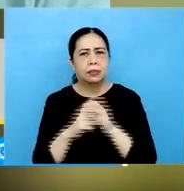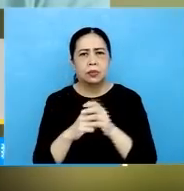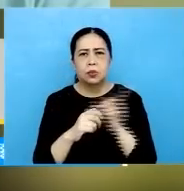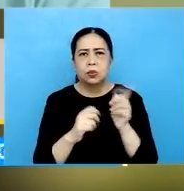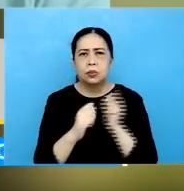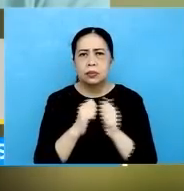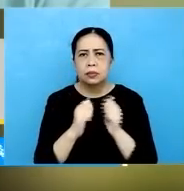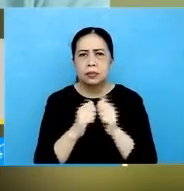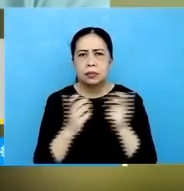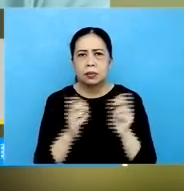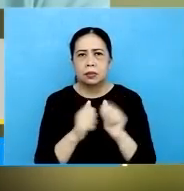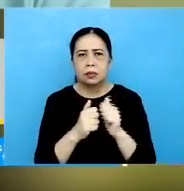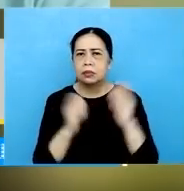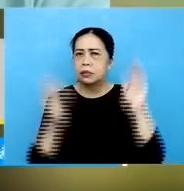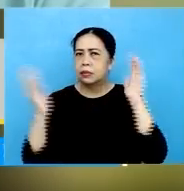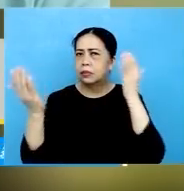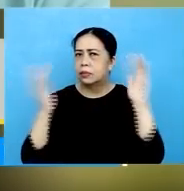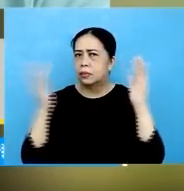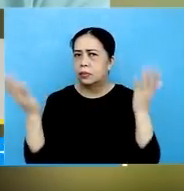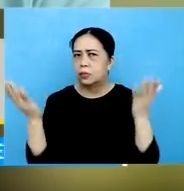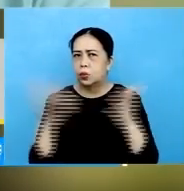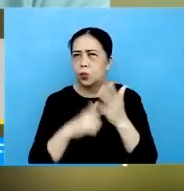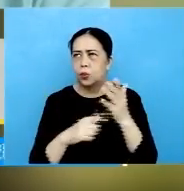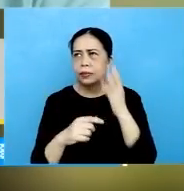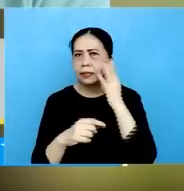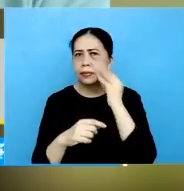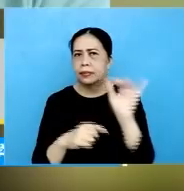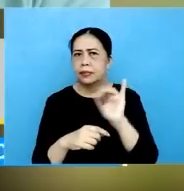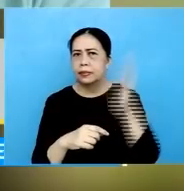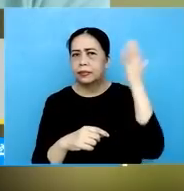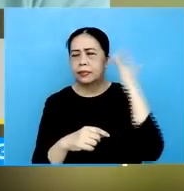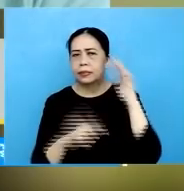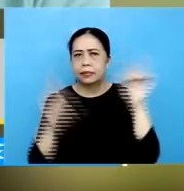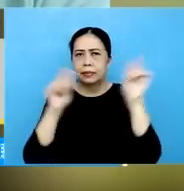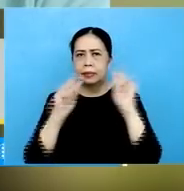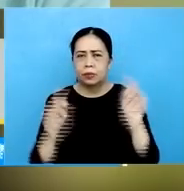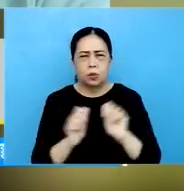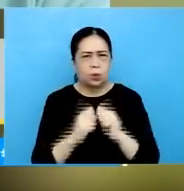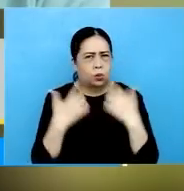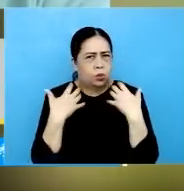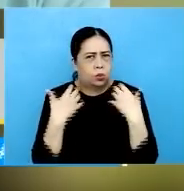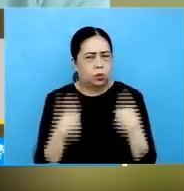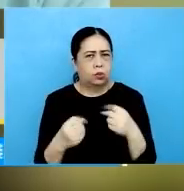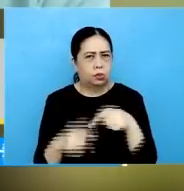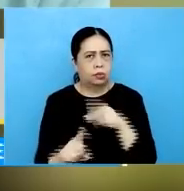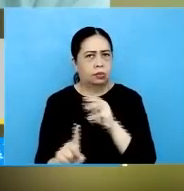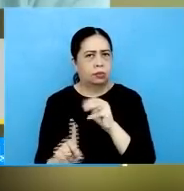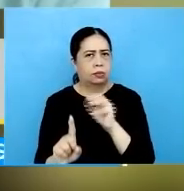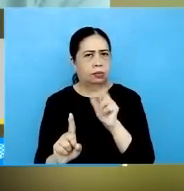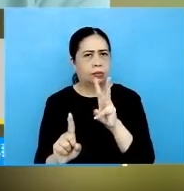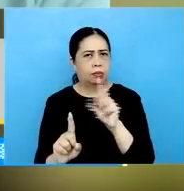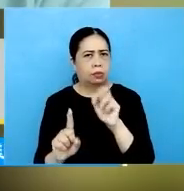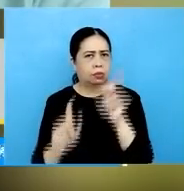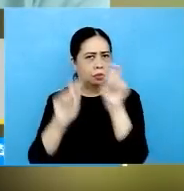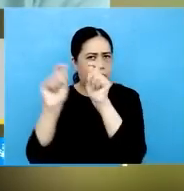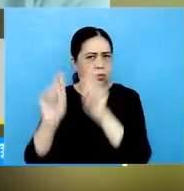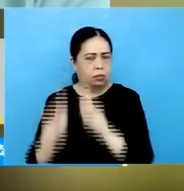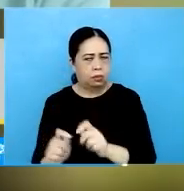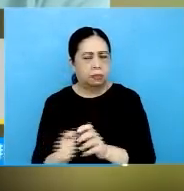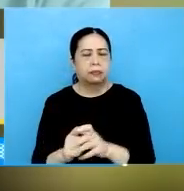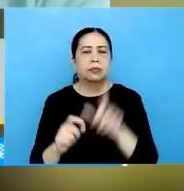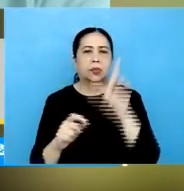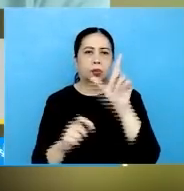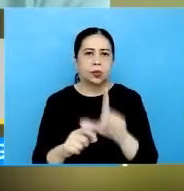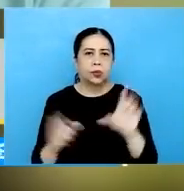saan mo ito maihahaling tulad? Anong mga bagyo? Gaano kalakas talaga itong bagyo Mawar? Opo, so mababa pa rin yung chance